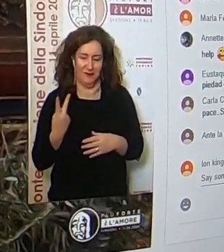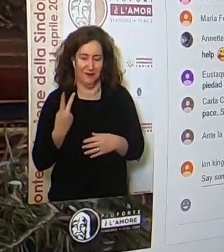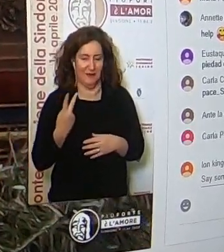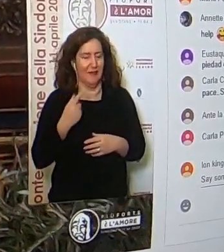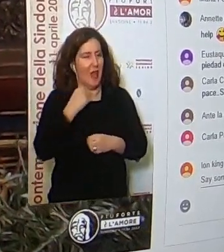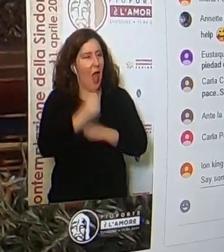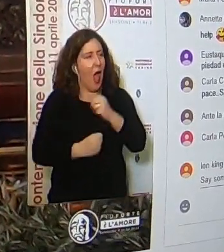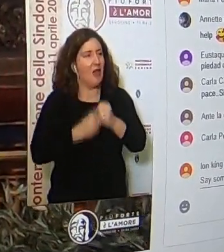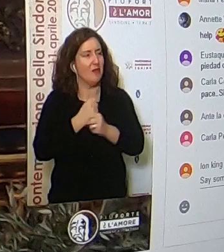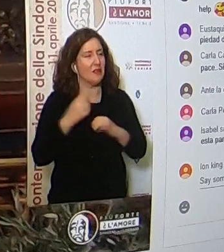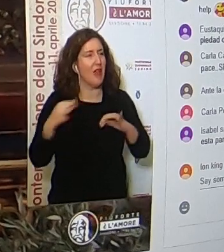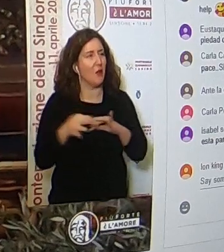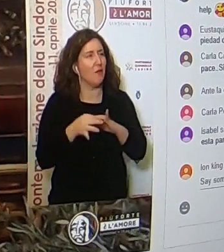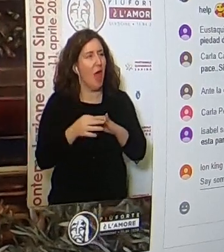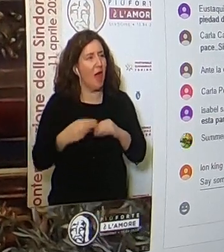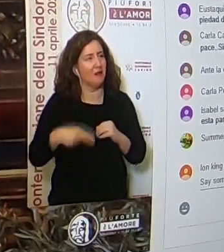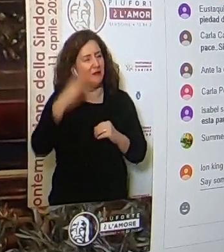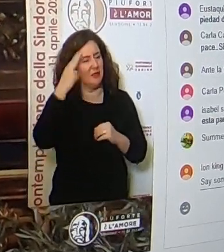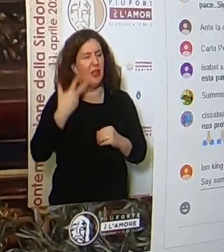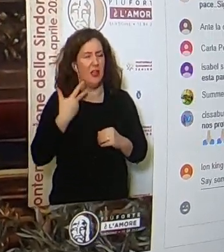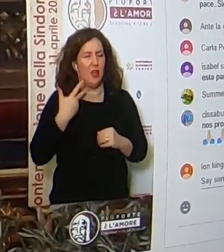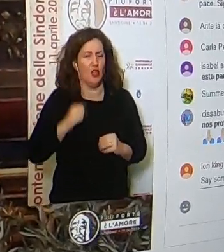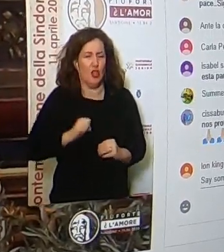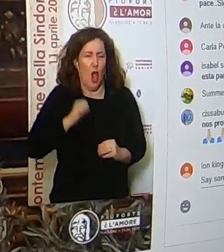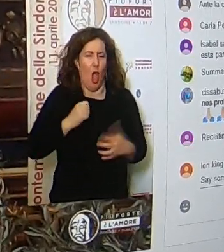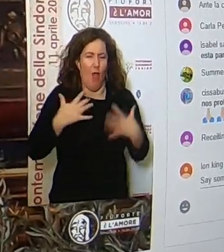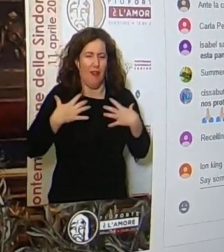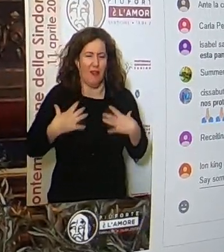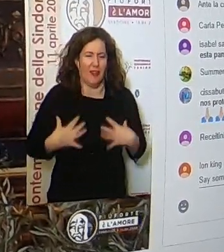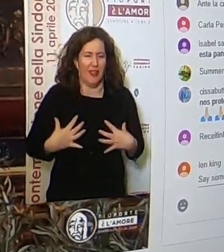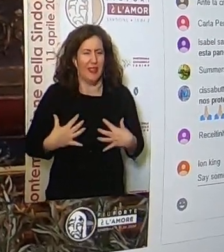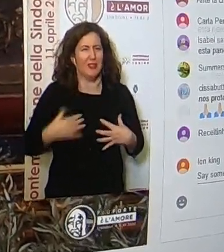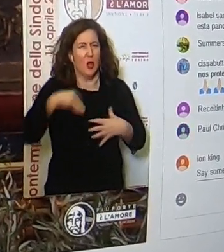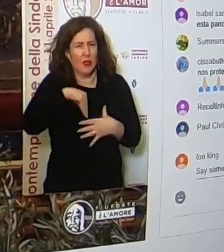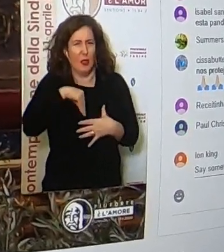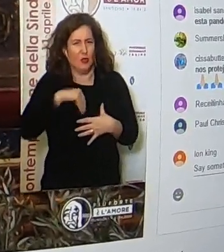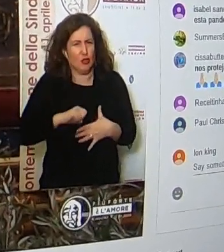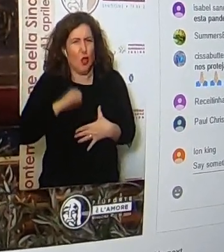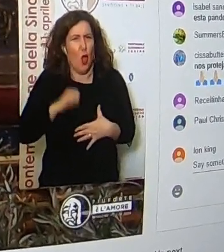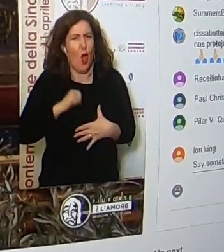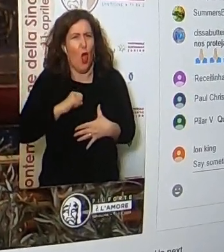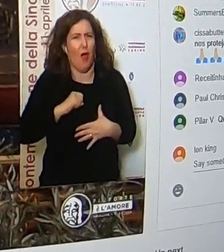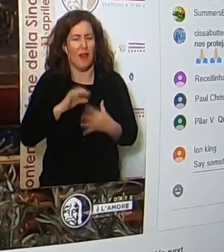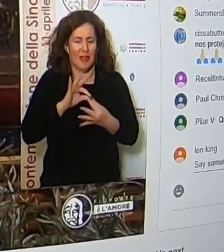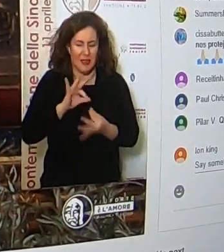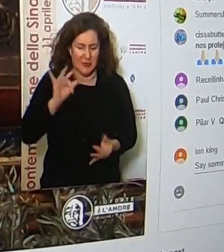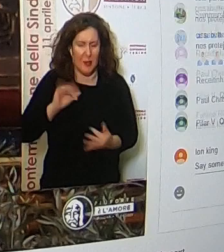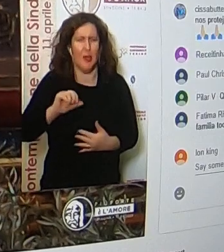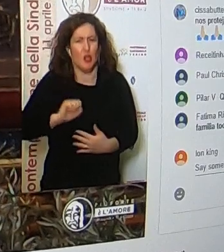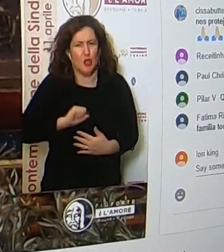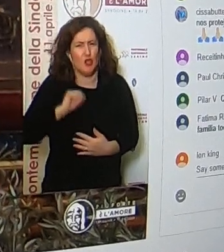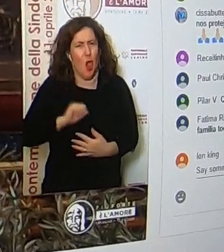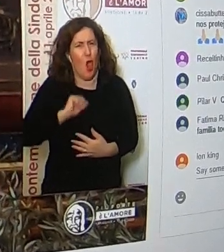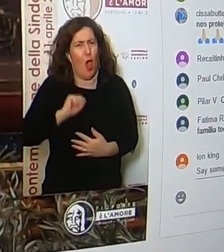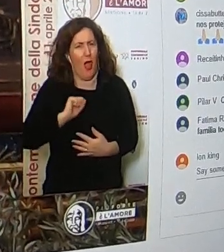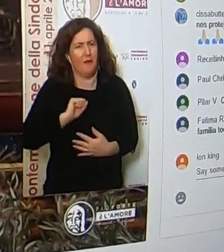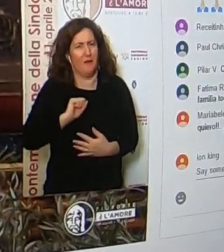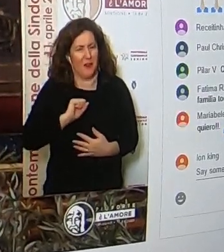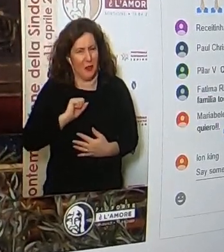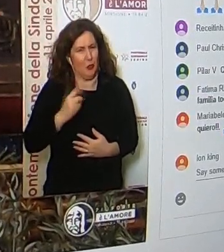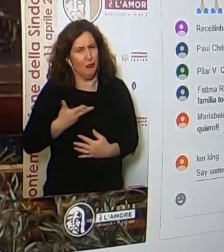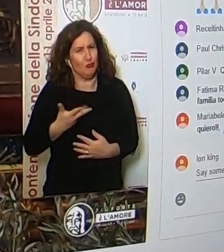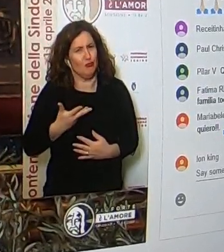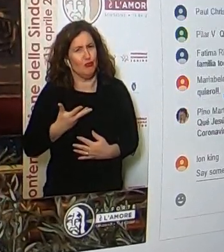l'anniversario di matrimonio, perché c'è la sofferenza fisica, c'è la sofferenza interiore, c'è la sofferenza anche spirituale nella malattia. Con